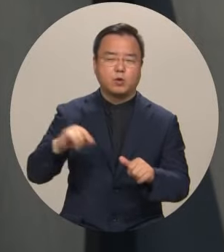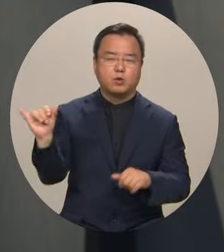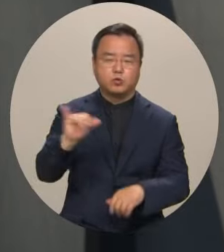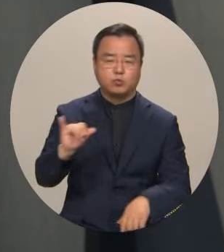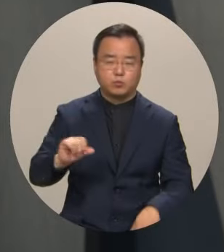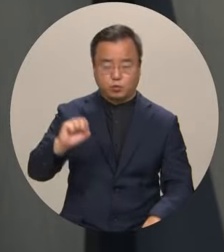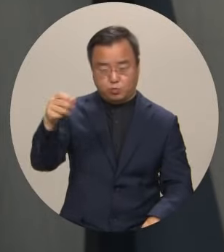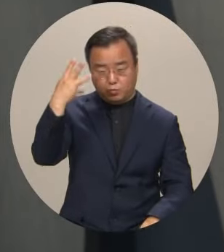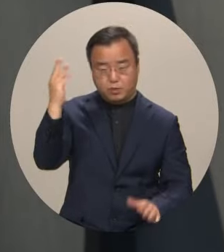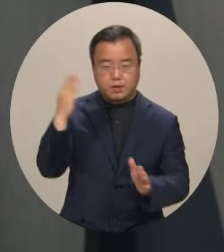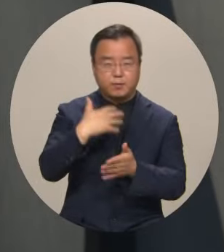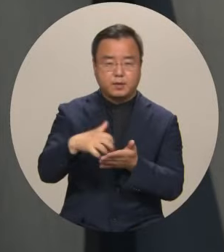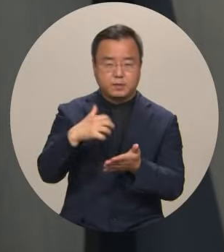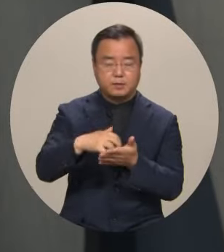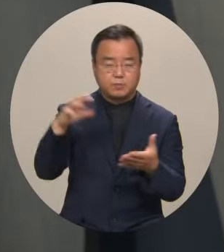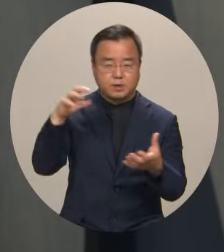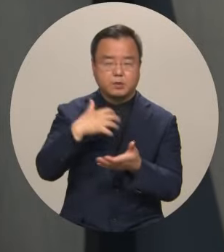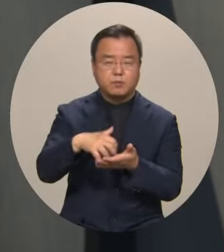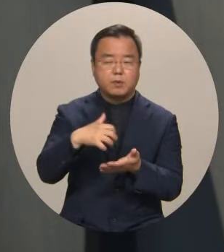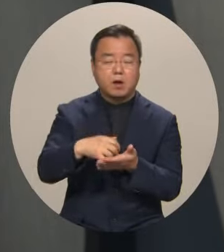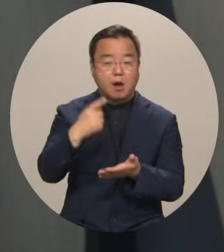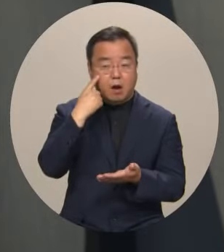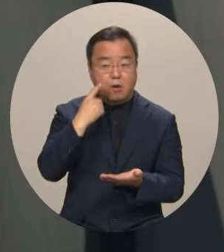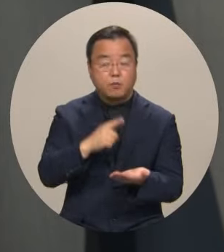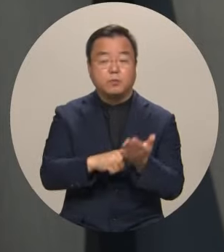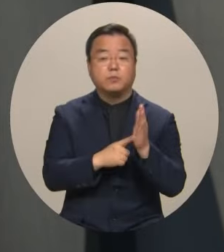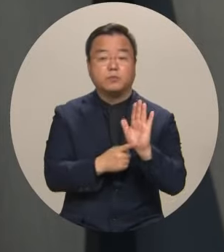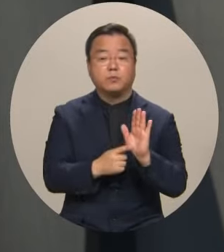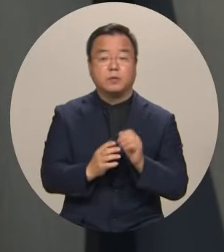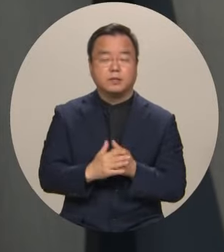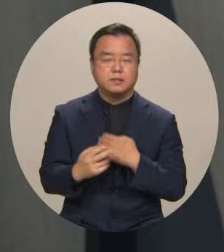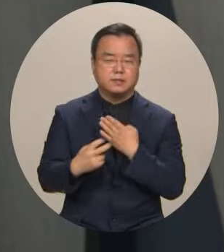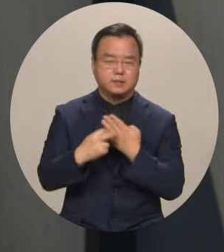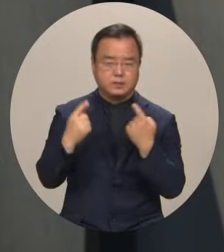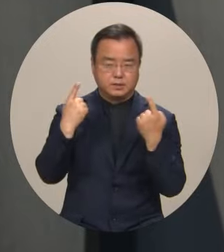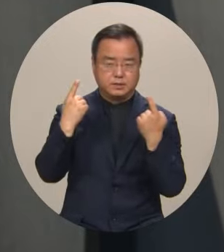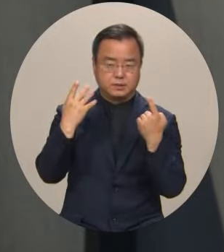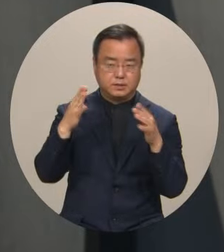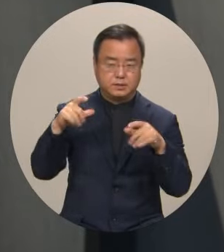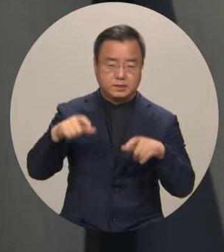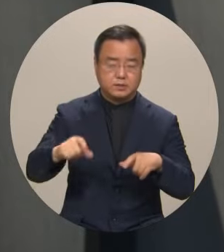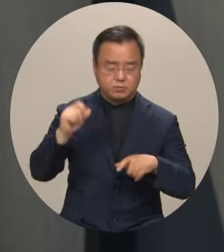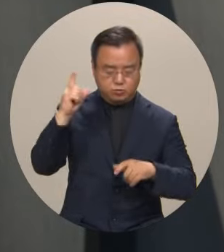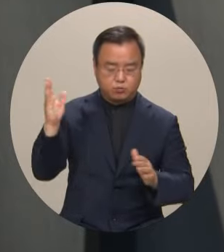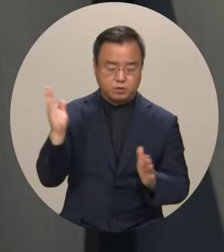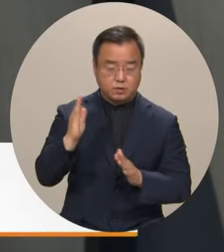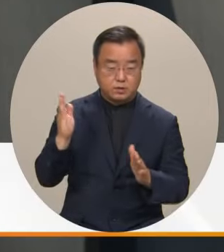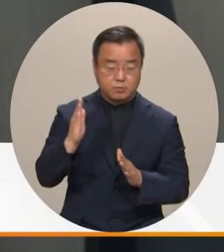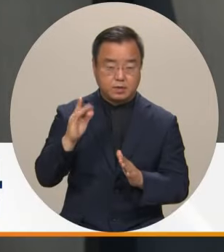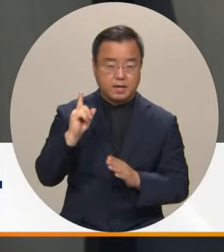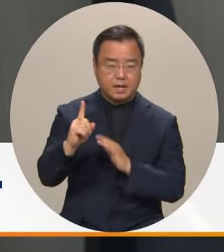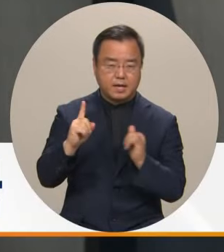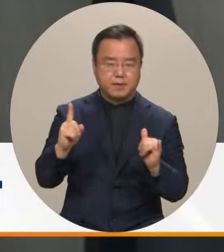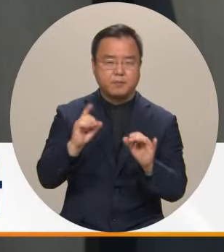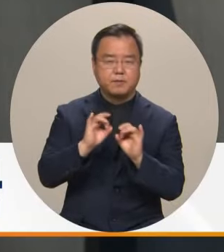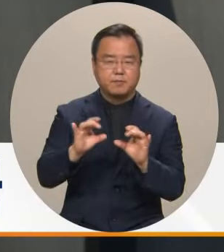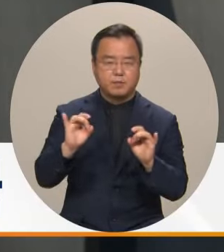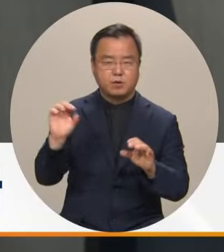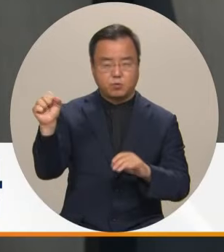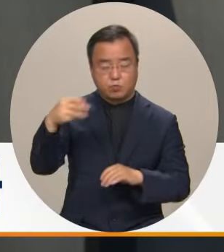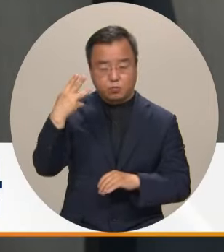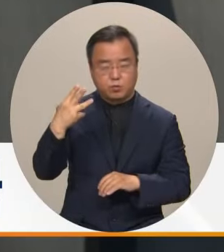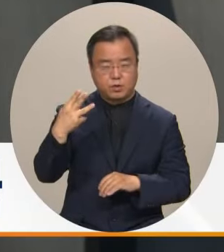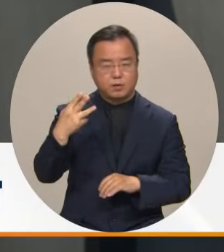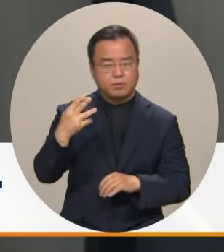추계 보정한 내용 기준으로 설명드리면 의대 지역인재전형 한 명당고 3제 학생수는 대구 예순